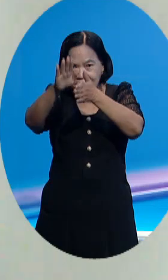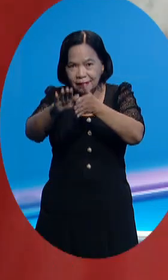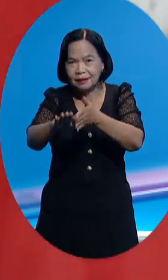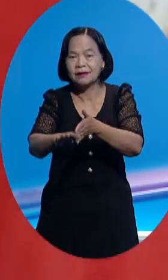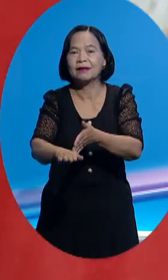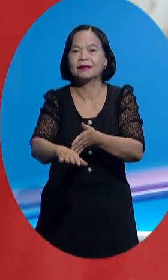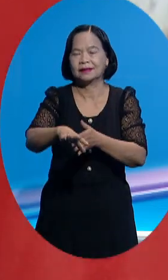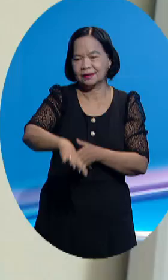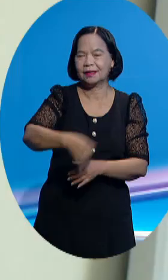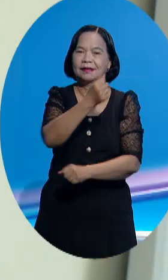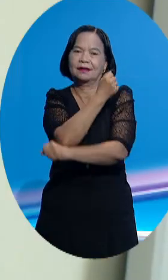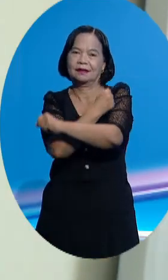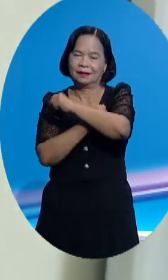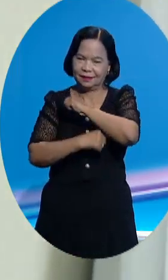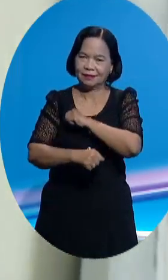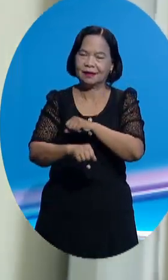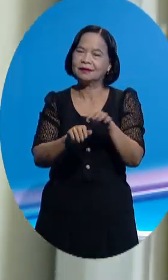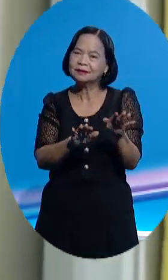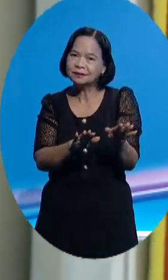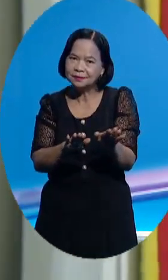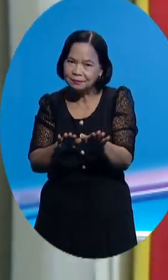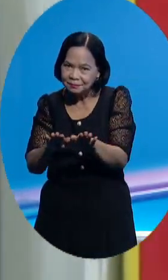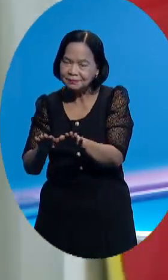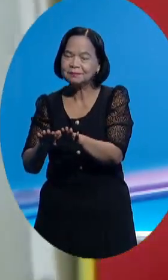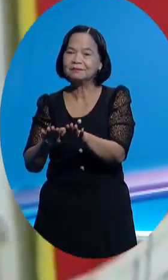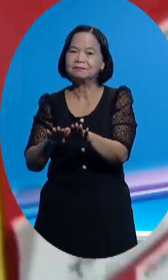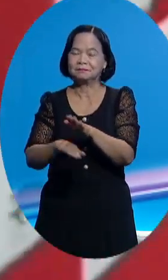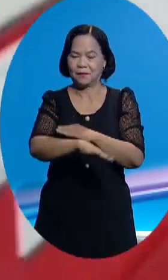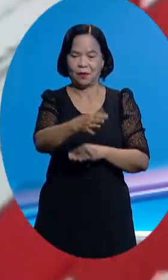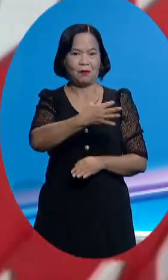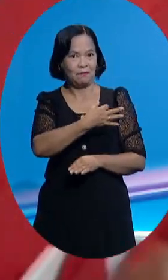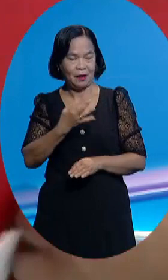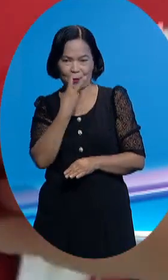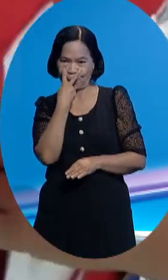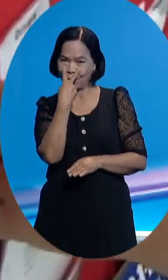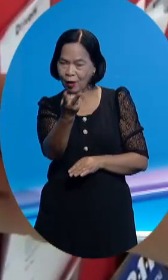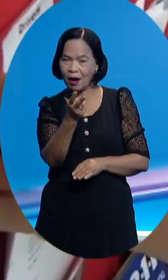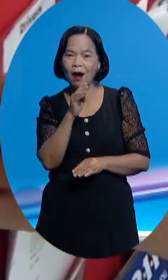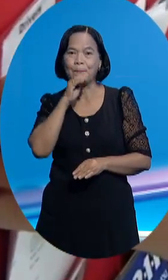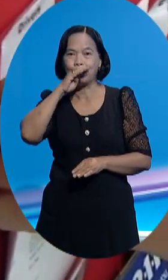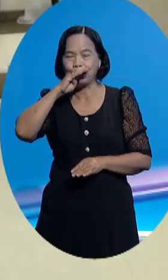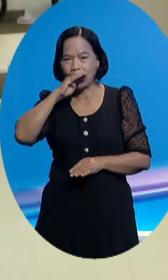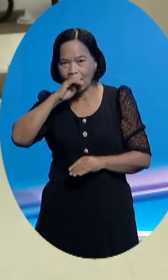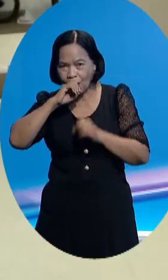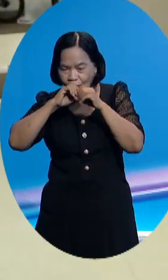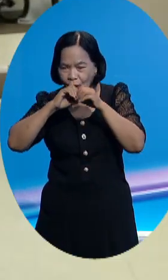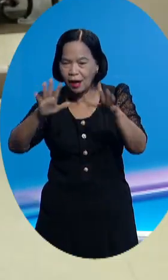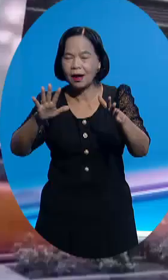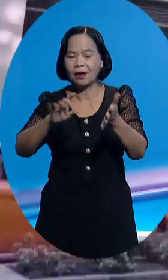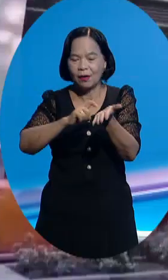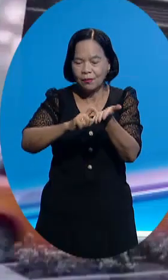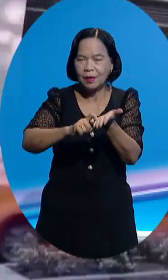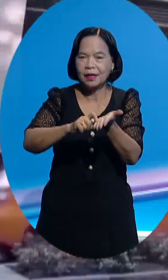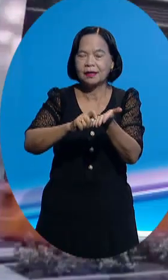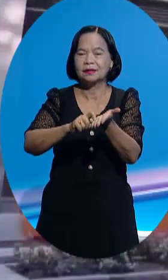như việc tuyển dụng lao động đang có dấu hiệu chậm lại. Đội ngũ của Fed cũng sẽ theo dõi chặt chẽ báo cáo thị trường lao động của Mỹ trong tháng này,